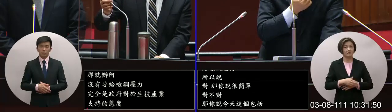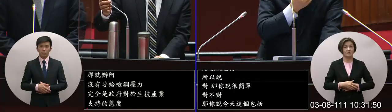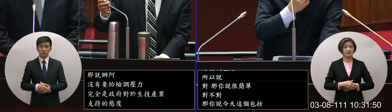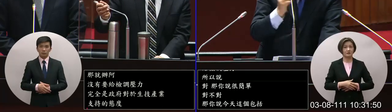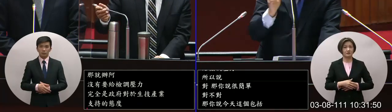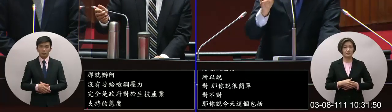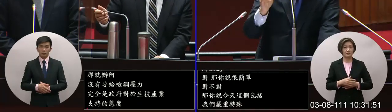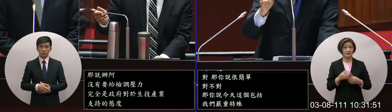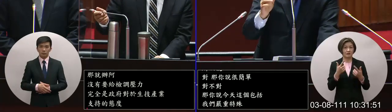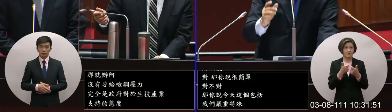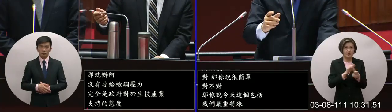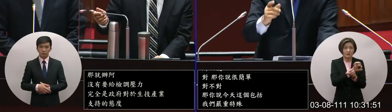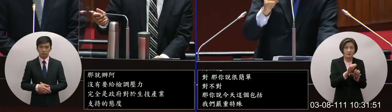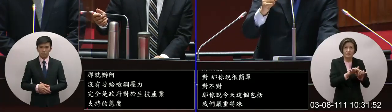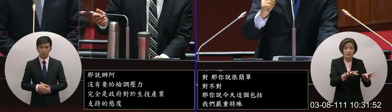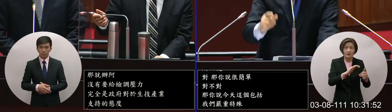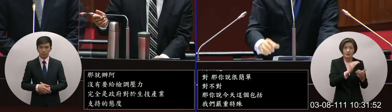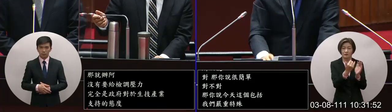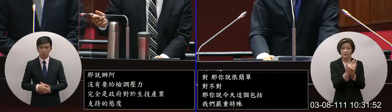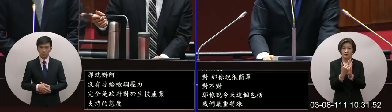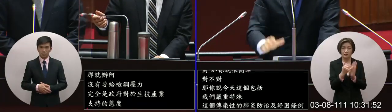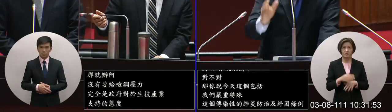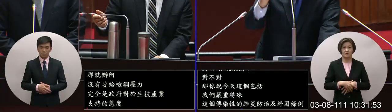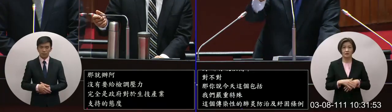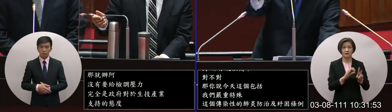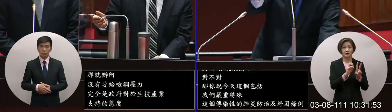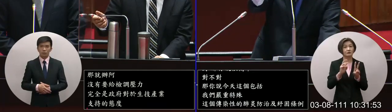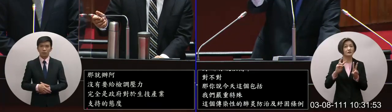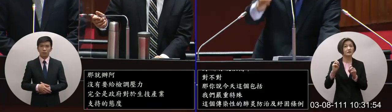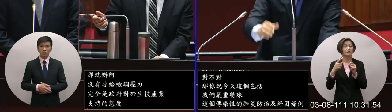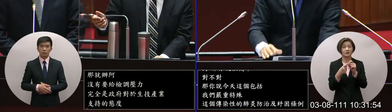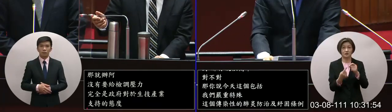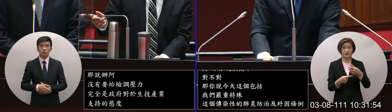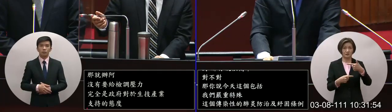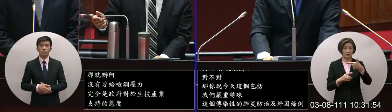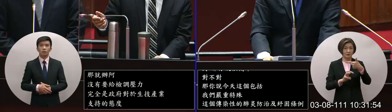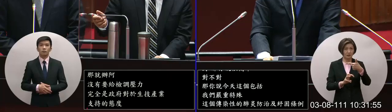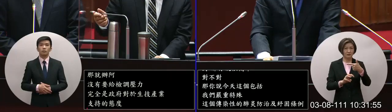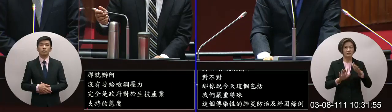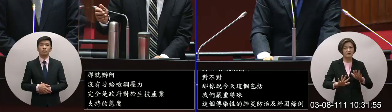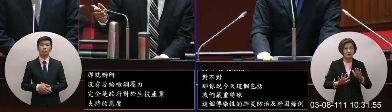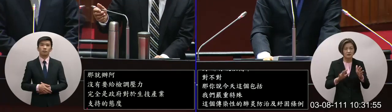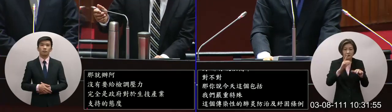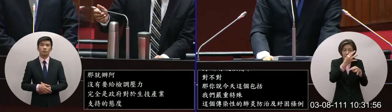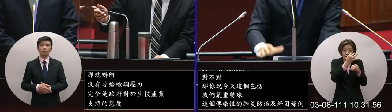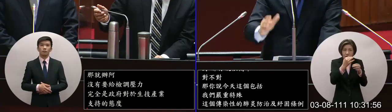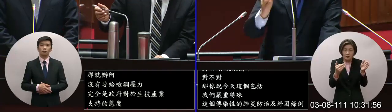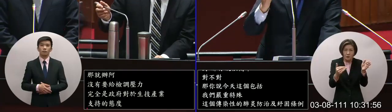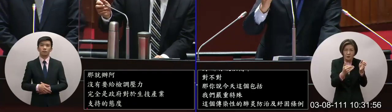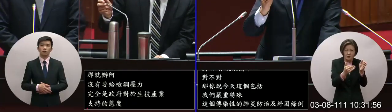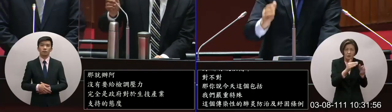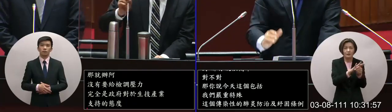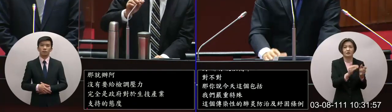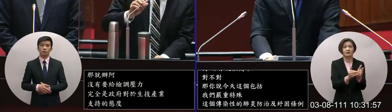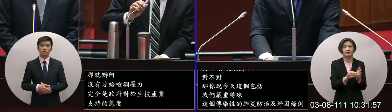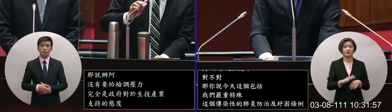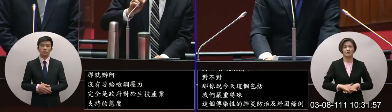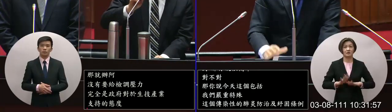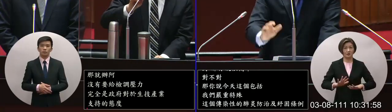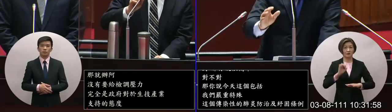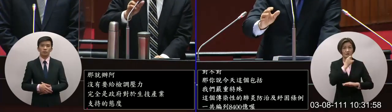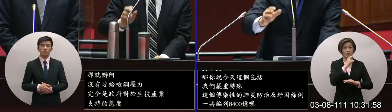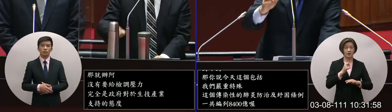情，结果在2022年6月30号，它的实施期已经快要到了，哦。那国内解封条